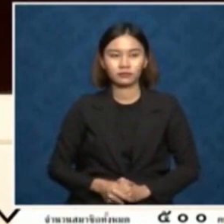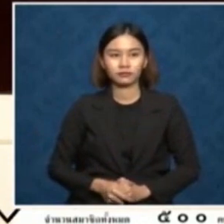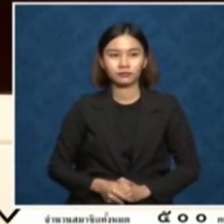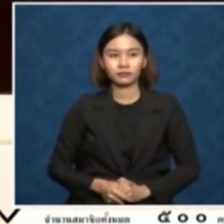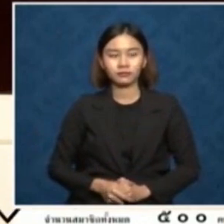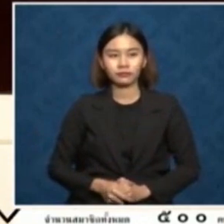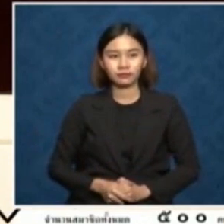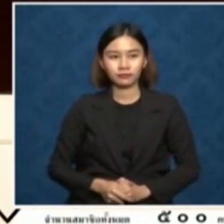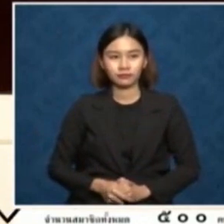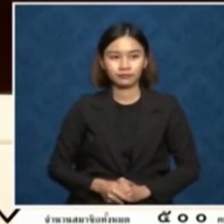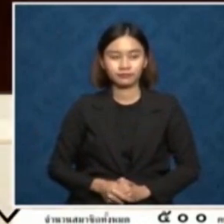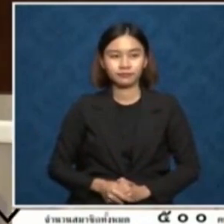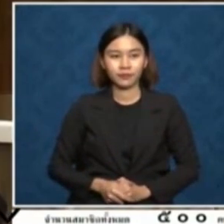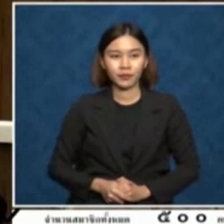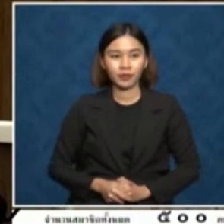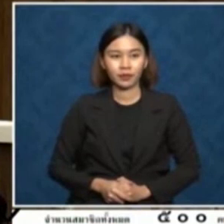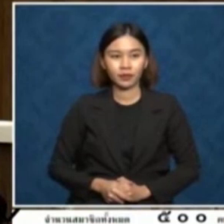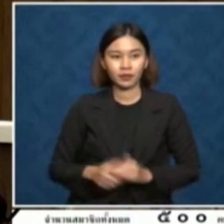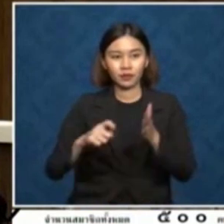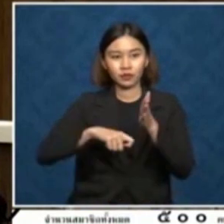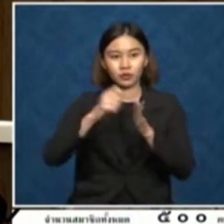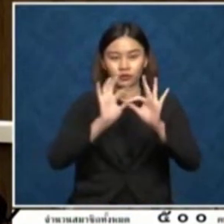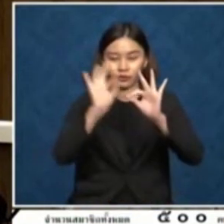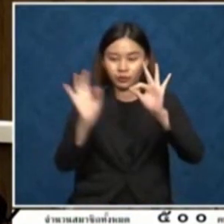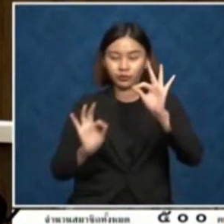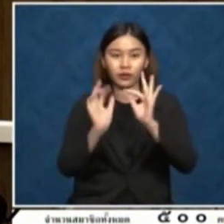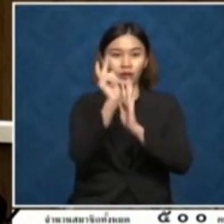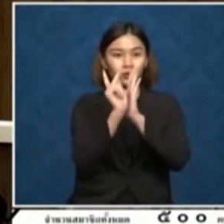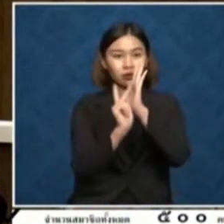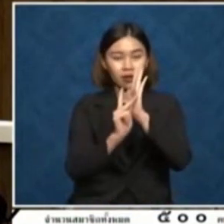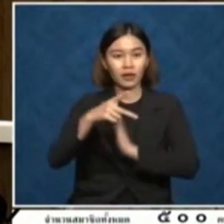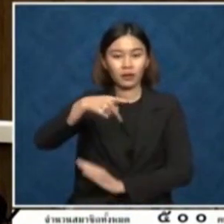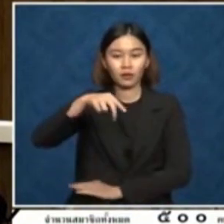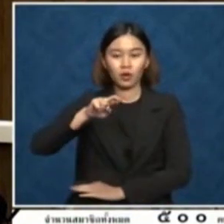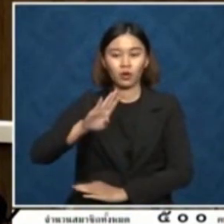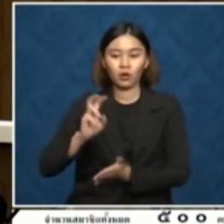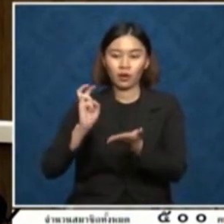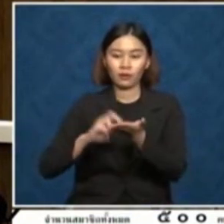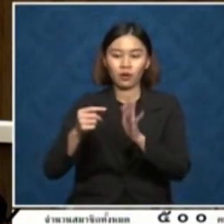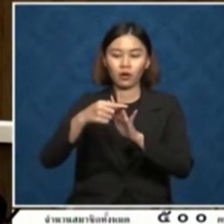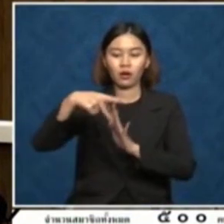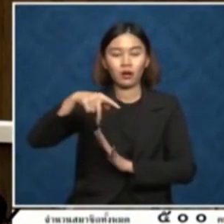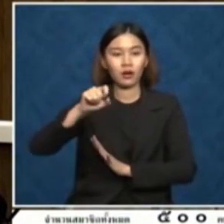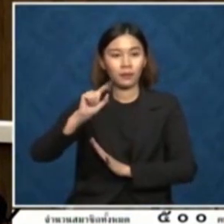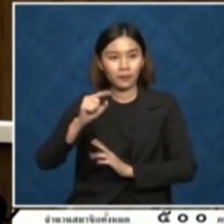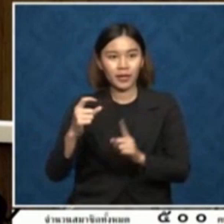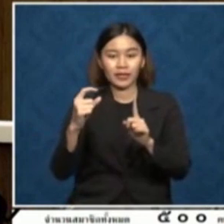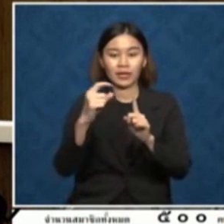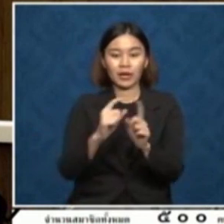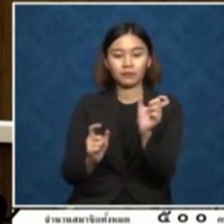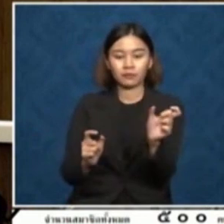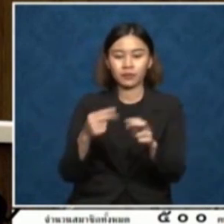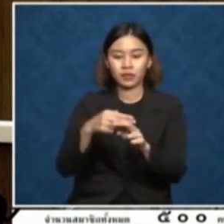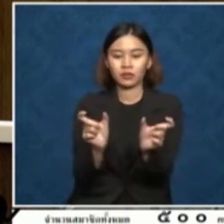ค่ะก็ขอเสนอหลักการกฎหมายร่างพระราชบัญญัติการรับรองเพศคำนำหน้านาม